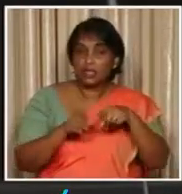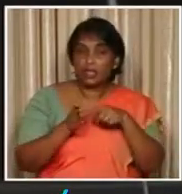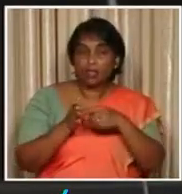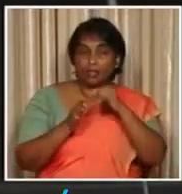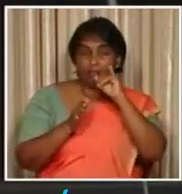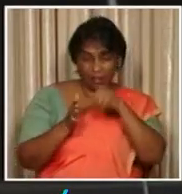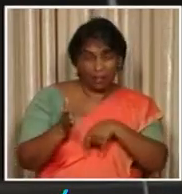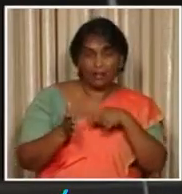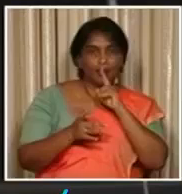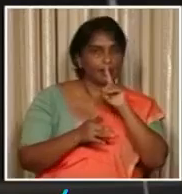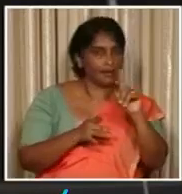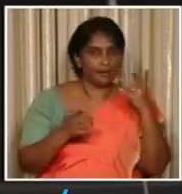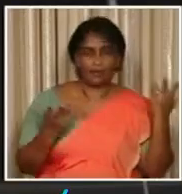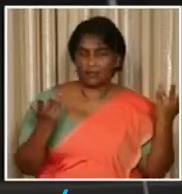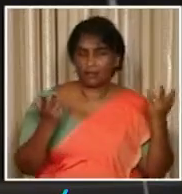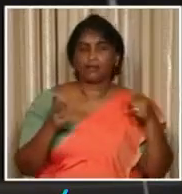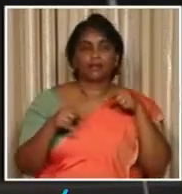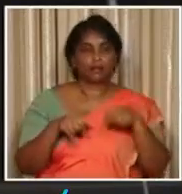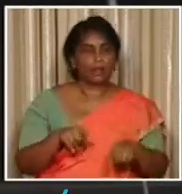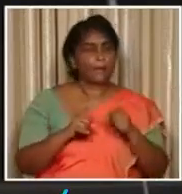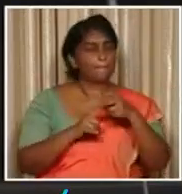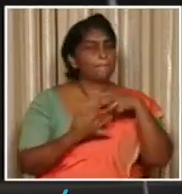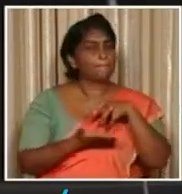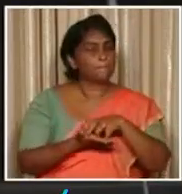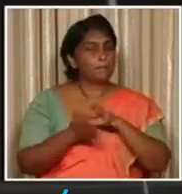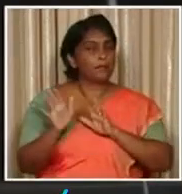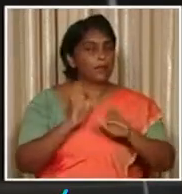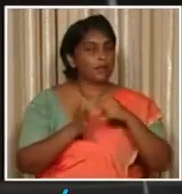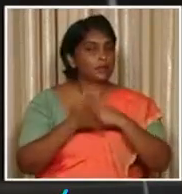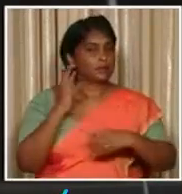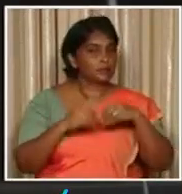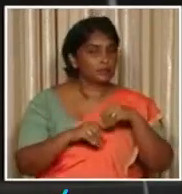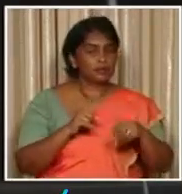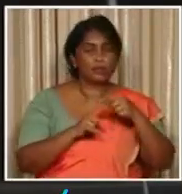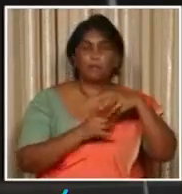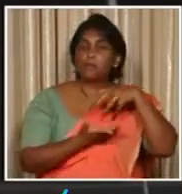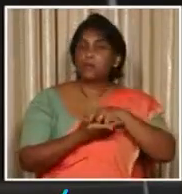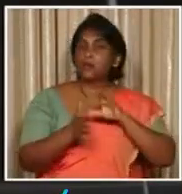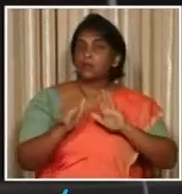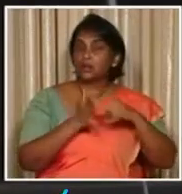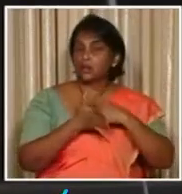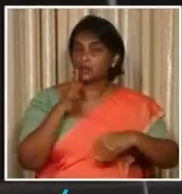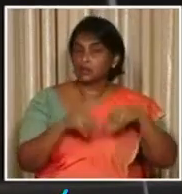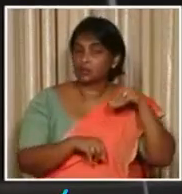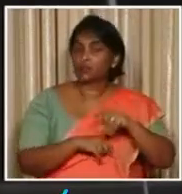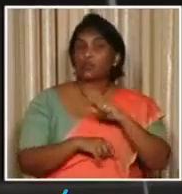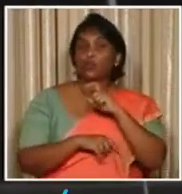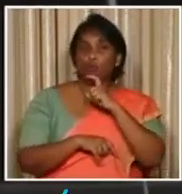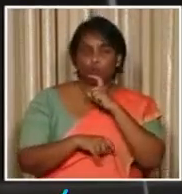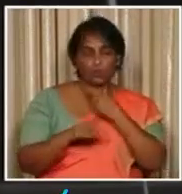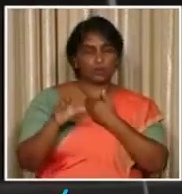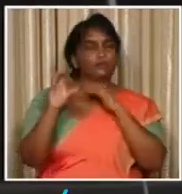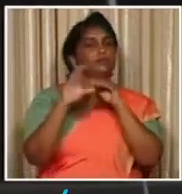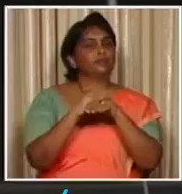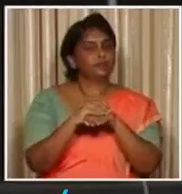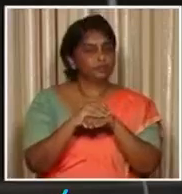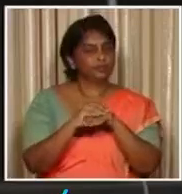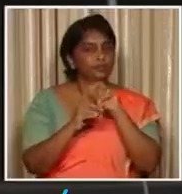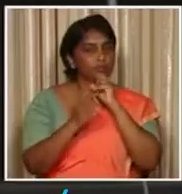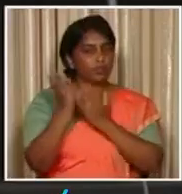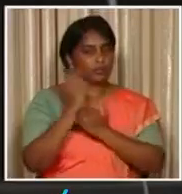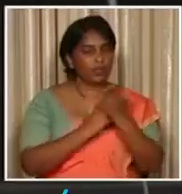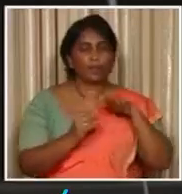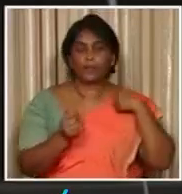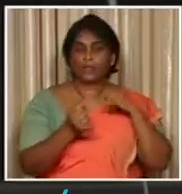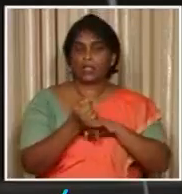villa villa, ne? Ekinda dem palat palna chandya, tapi me palat palna chandya di no radhi karni, te apik kia. Malaikam